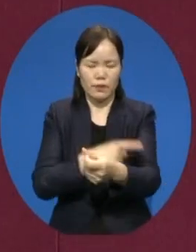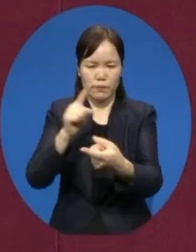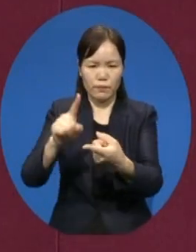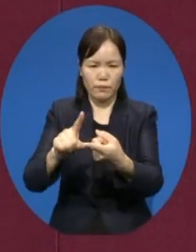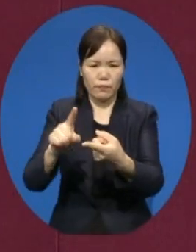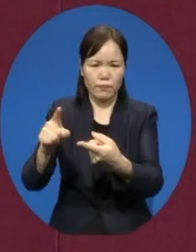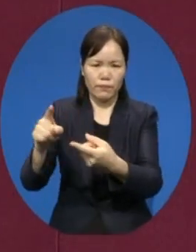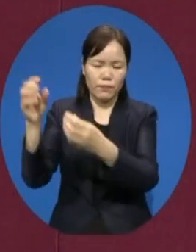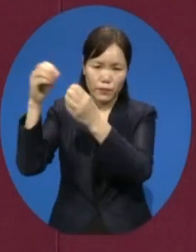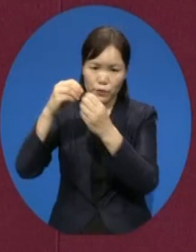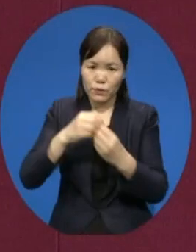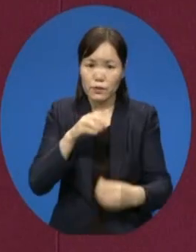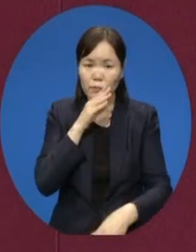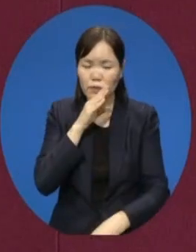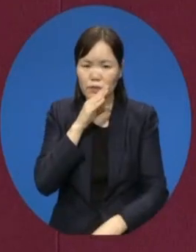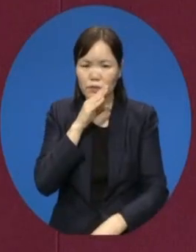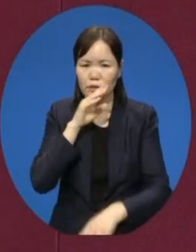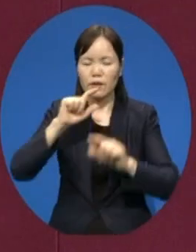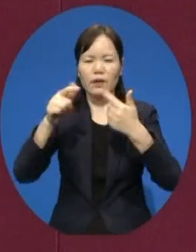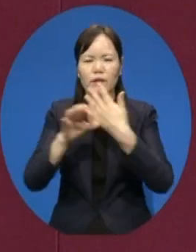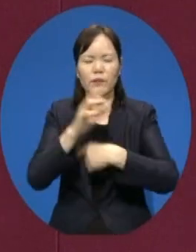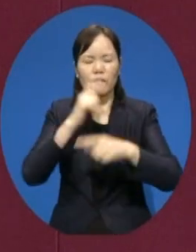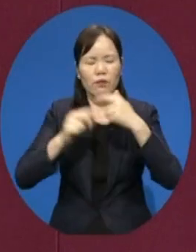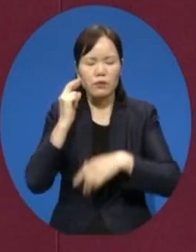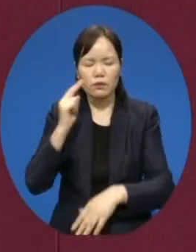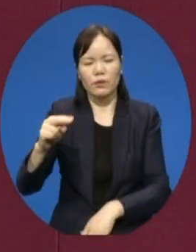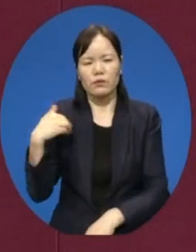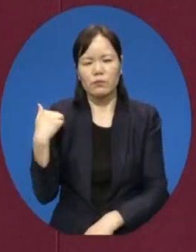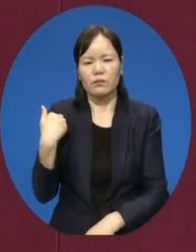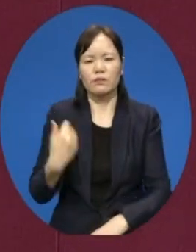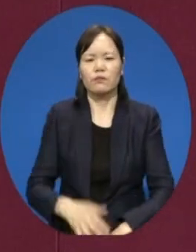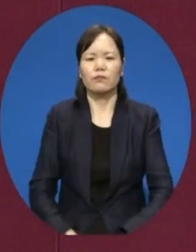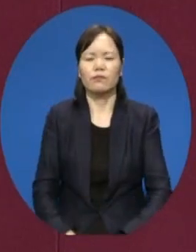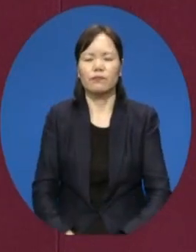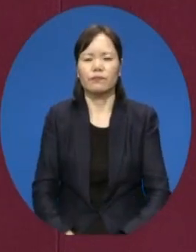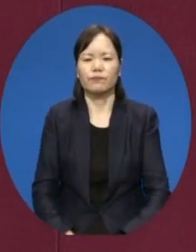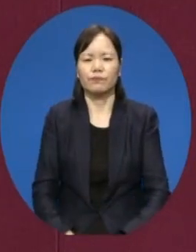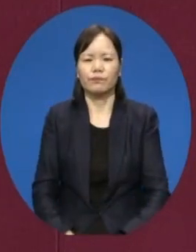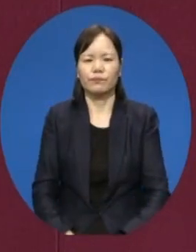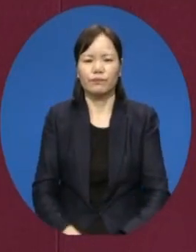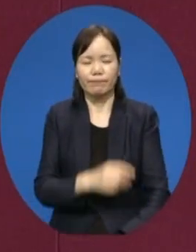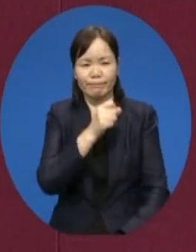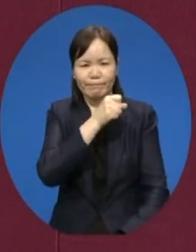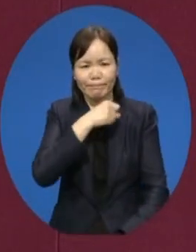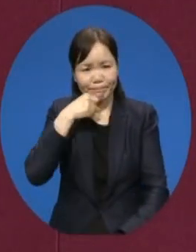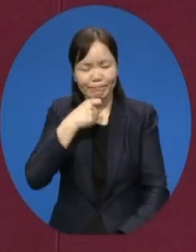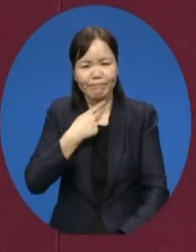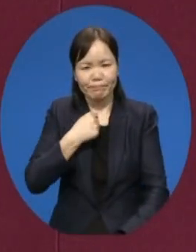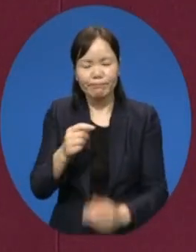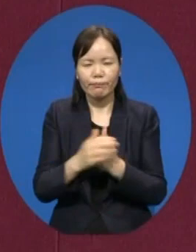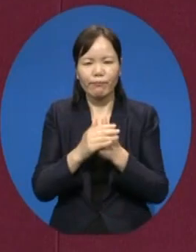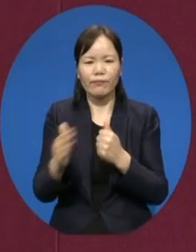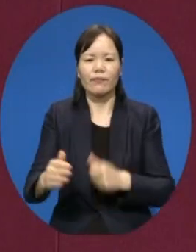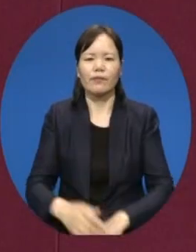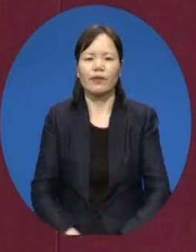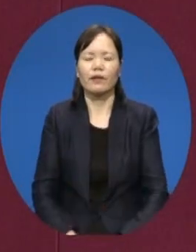아니 그게 아니고 어쩌면 훨씬 더 심할지도 모르겠습니다. 맛을 봤으니까요.